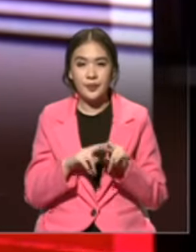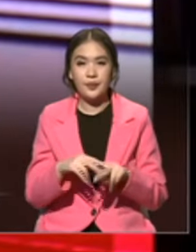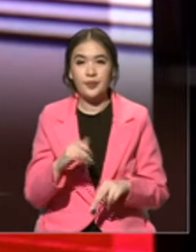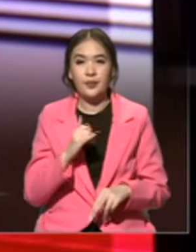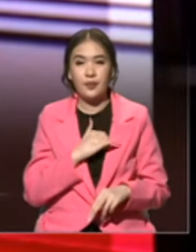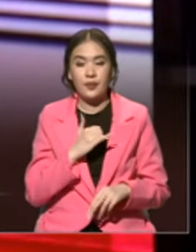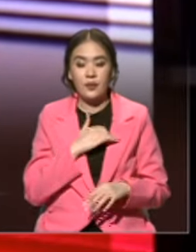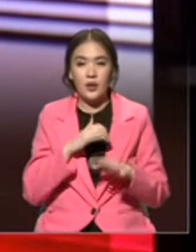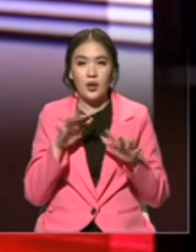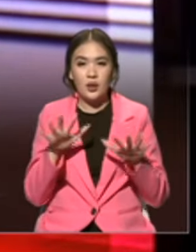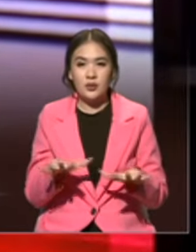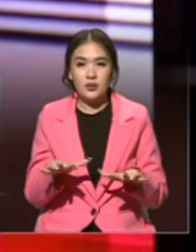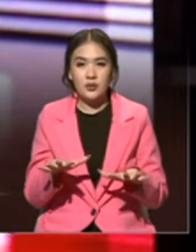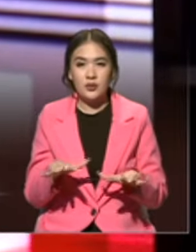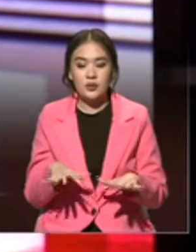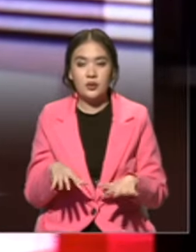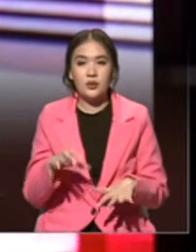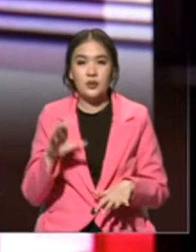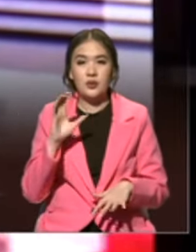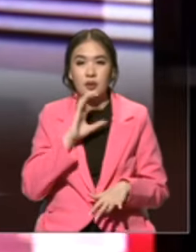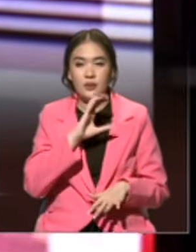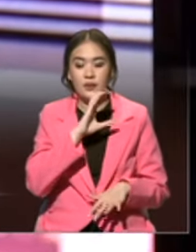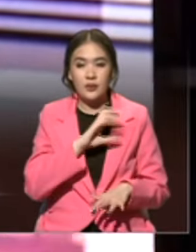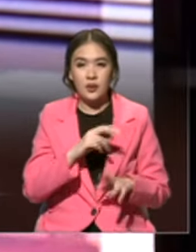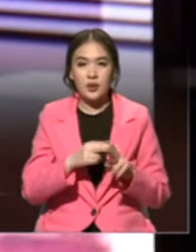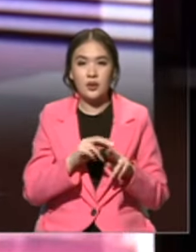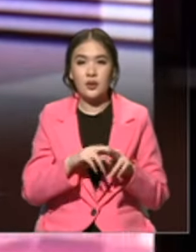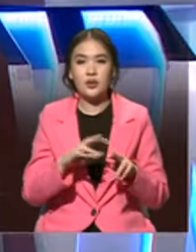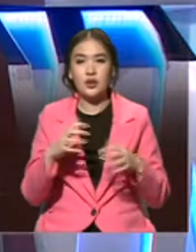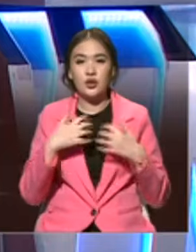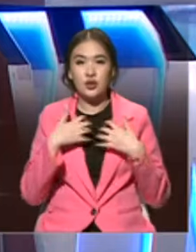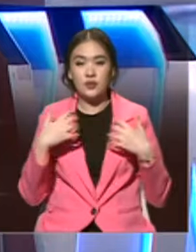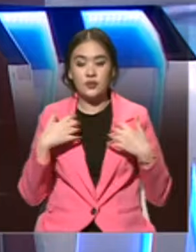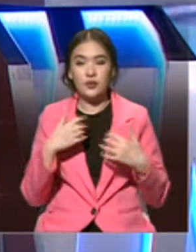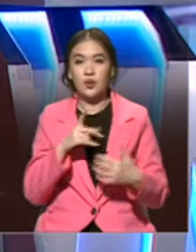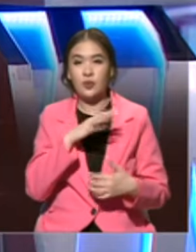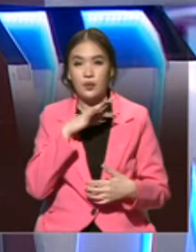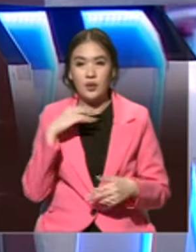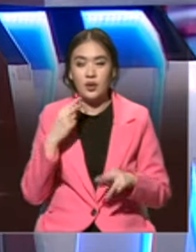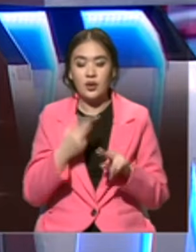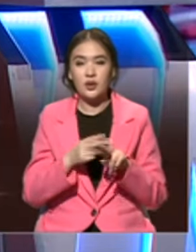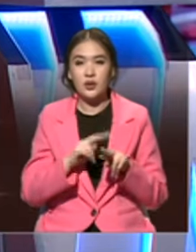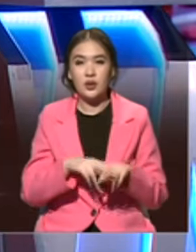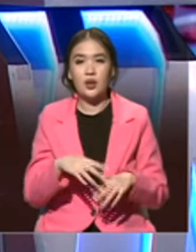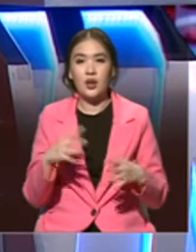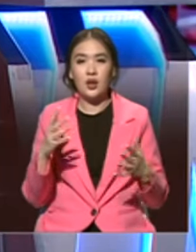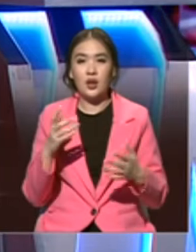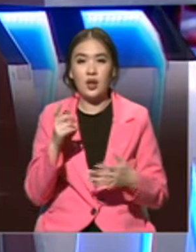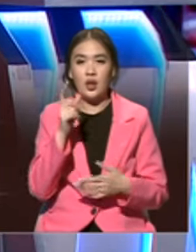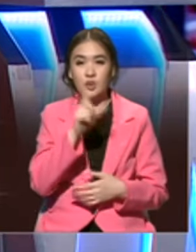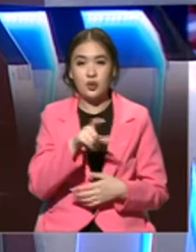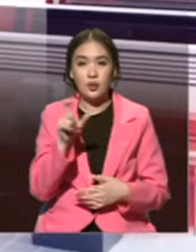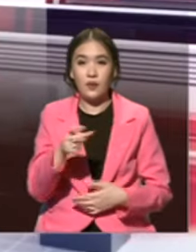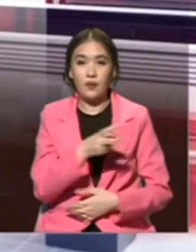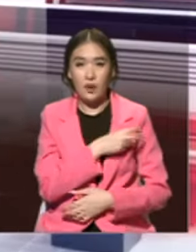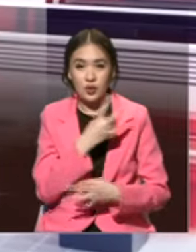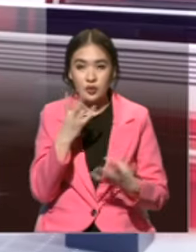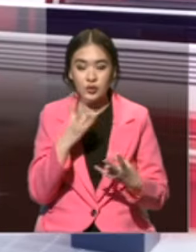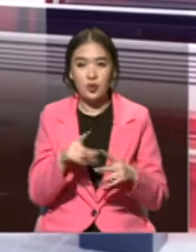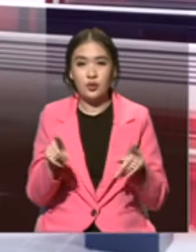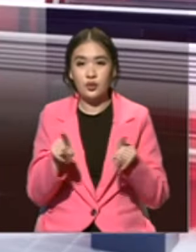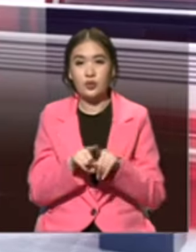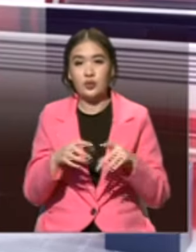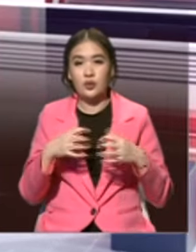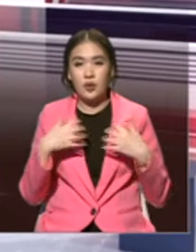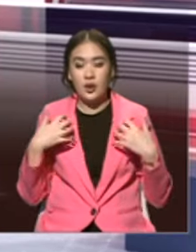аудан, осы оңтүстік аудан мал шаруашылығымен айналысқаннан кейін адамға дәрігер қандай қажет болса да, бізге де сондай мал